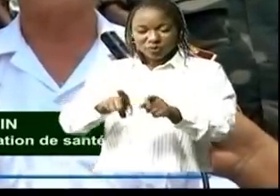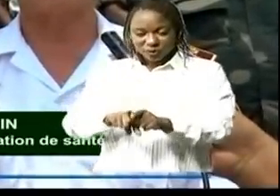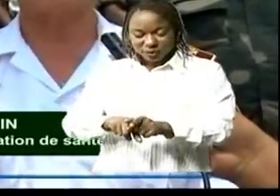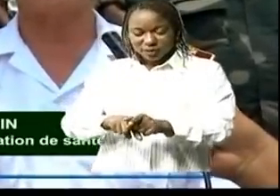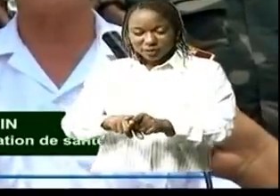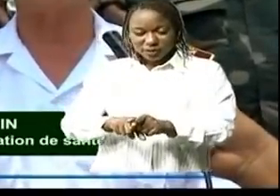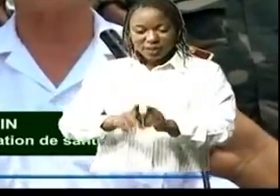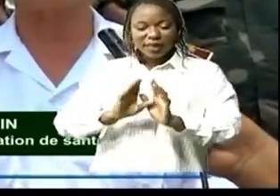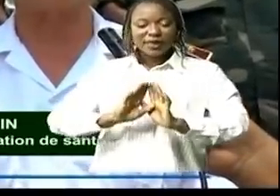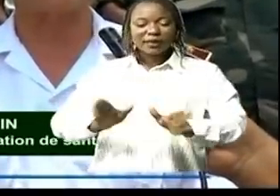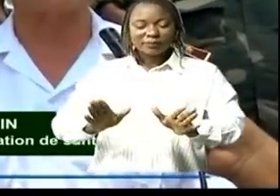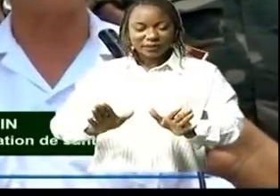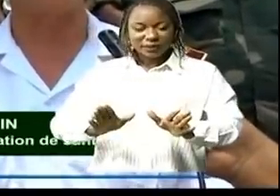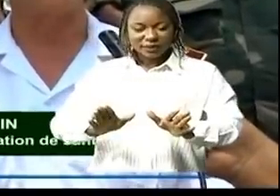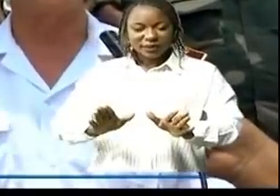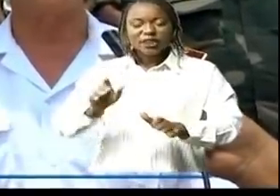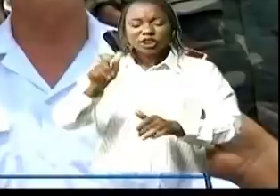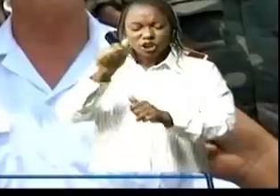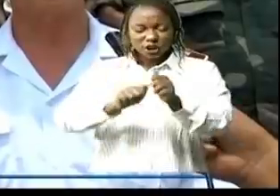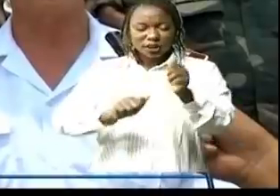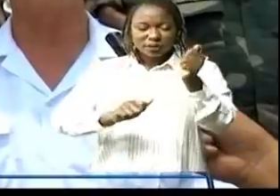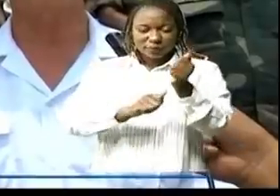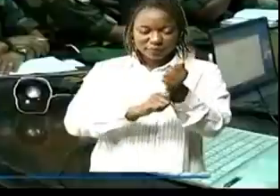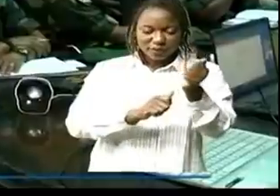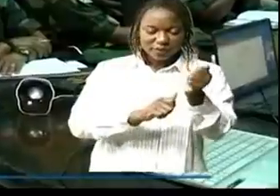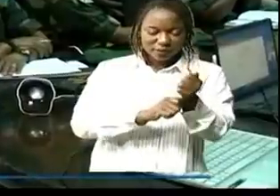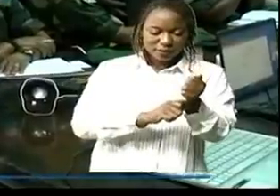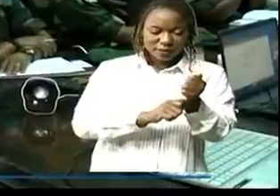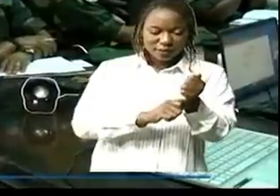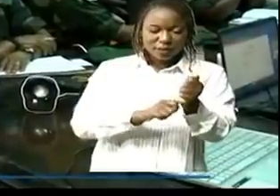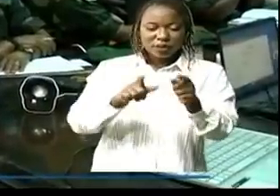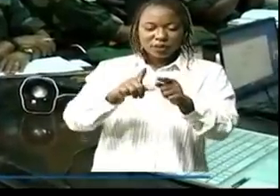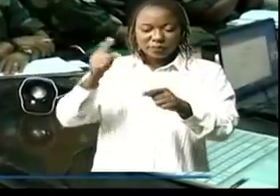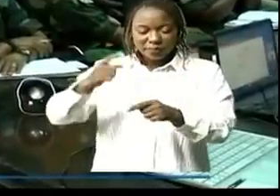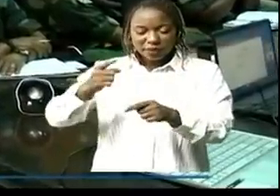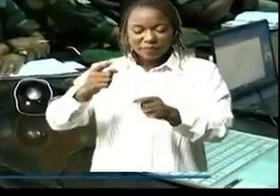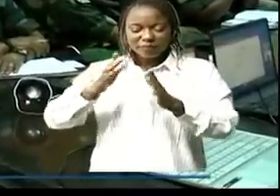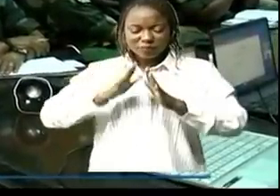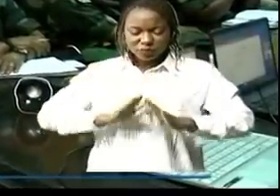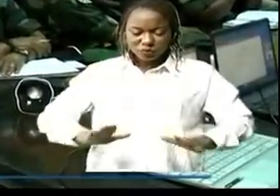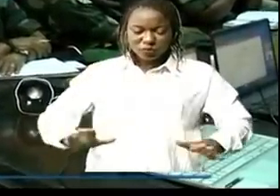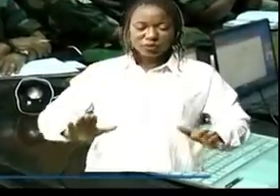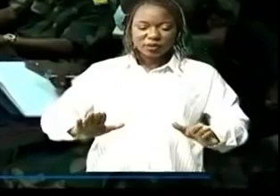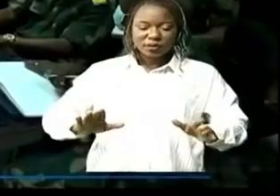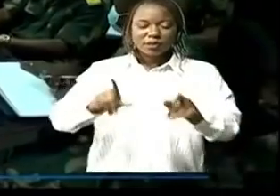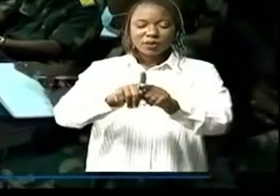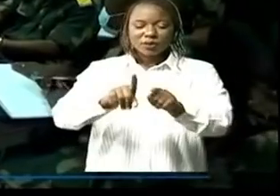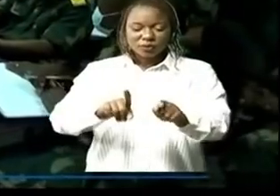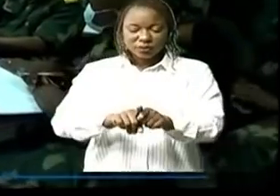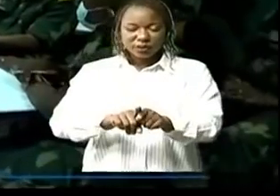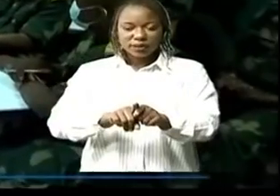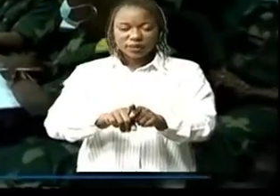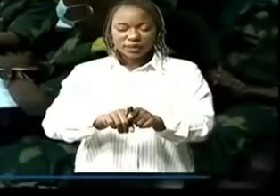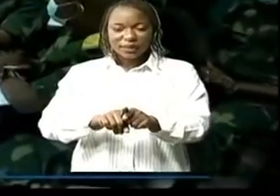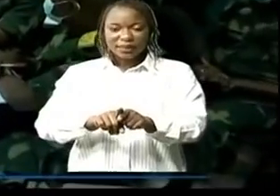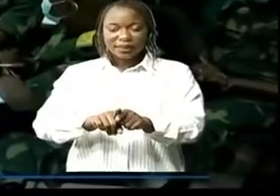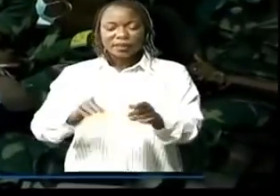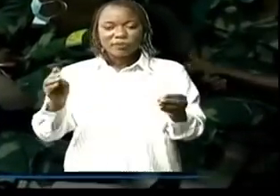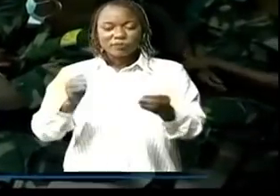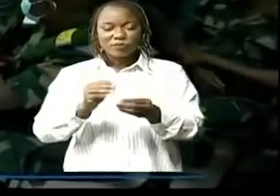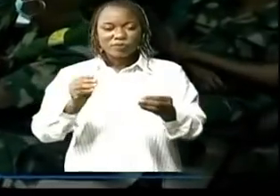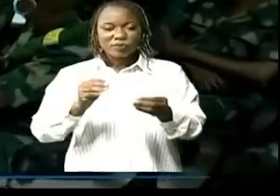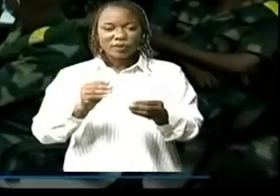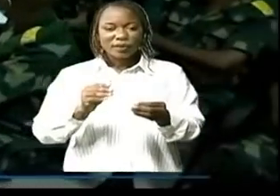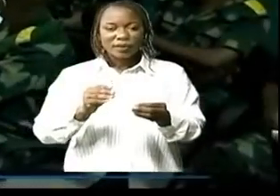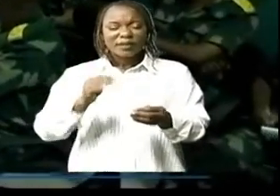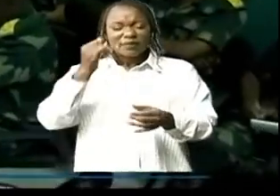la capacité de chaque combattant d'effectuer les tout premiers soins, qui sont en général simples. Il s'agit d'arrêter les